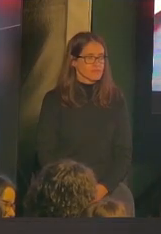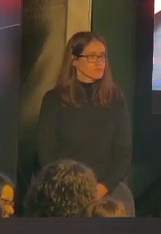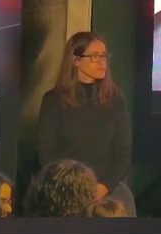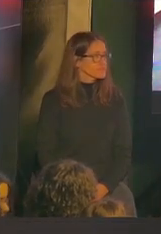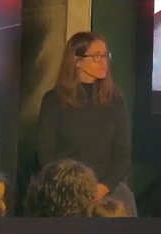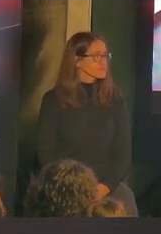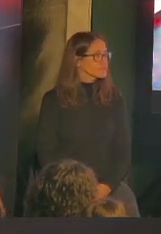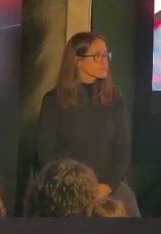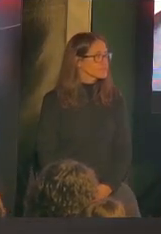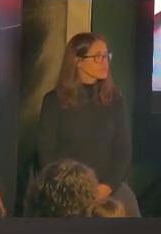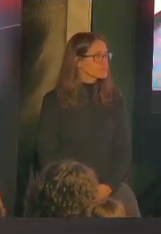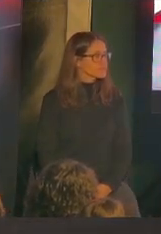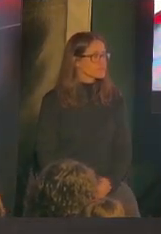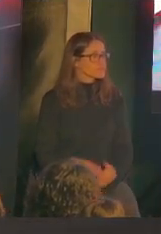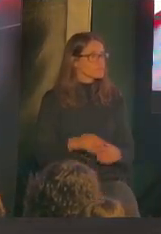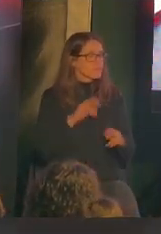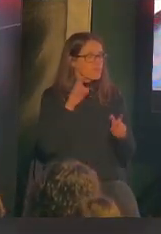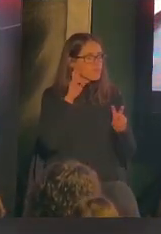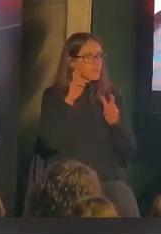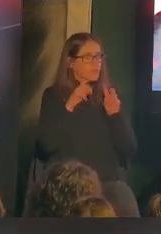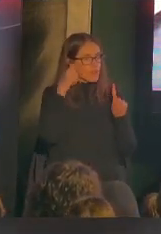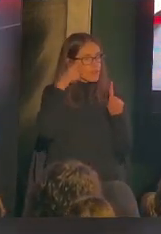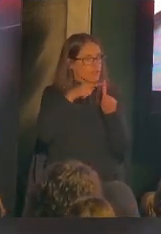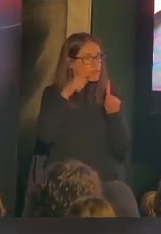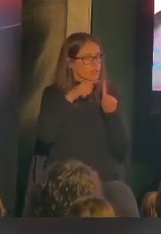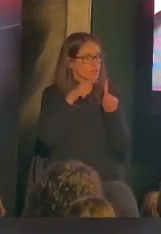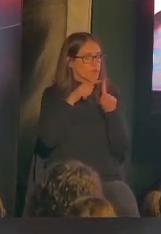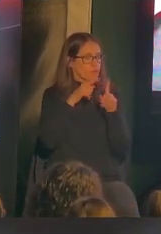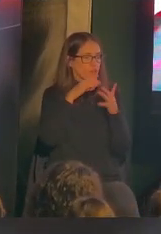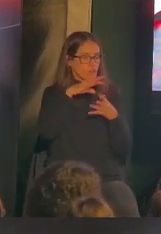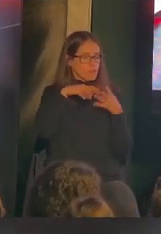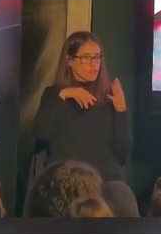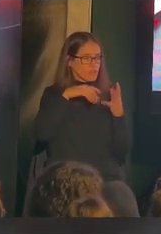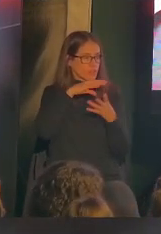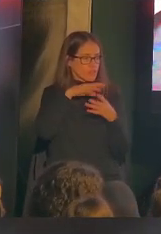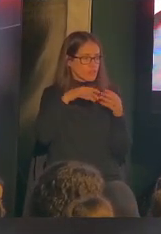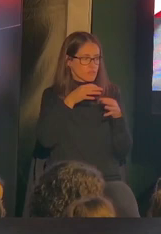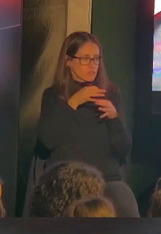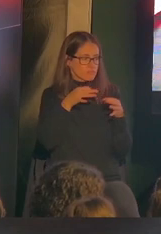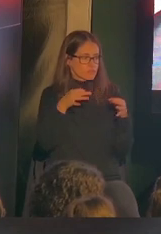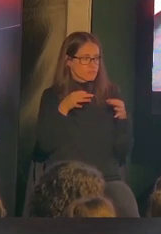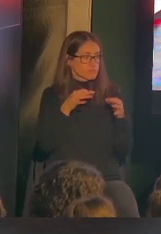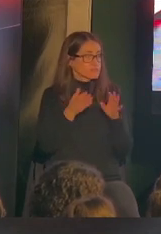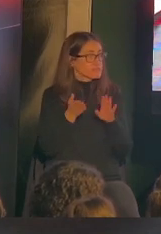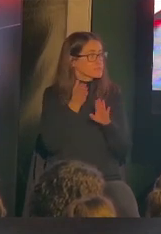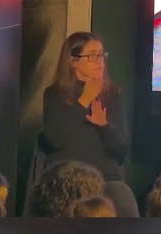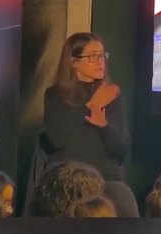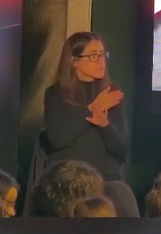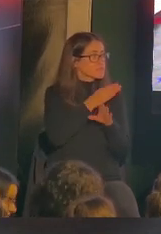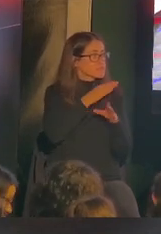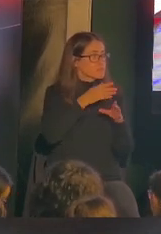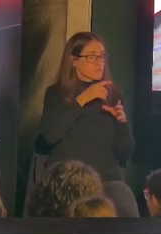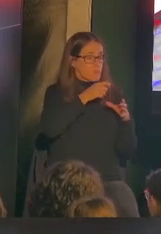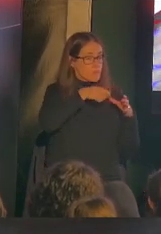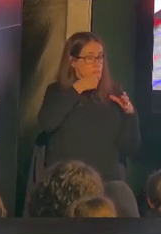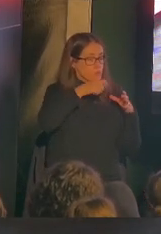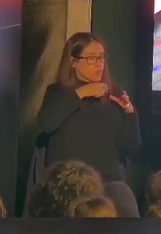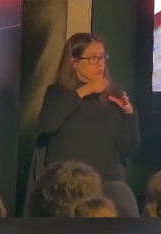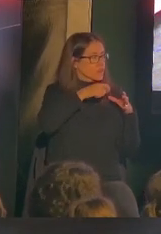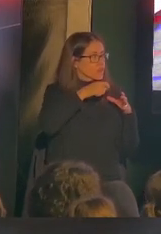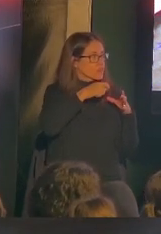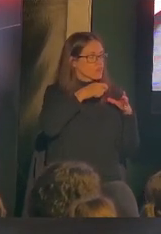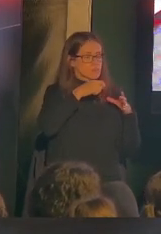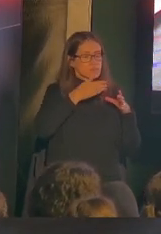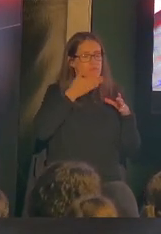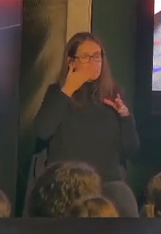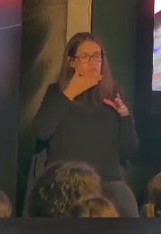D'aconseguir una pasta. I per altra banda, el puré, el que hem d'escalfar-lo és sobre 85